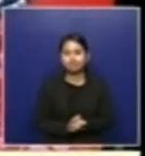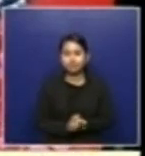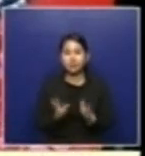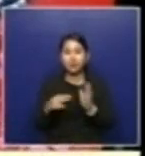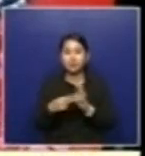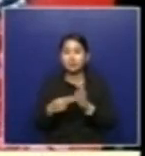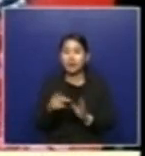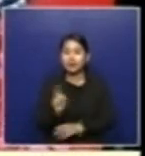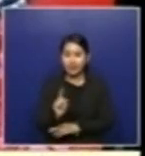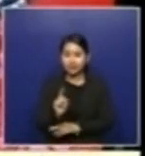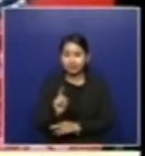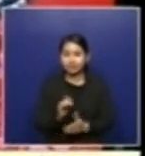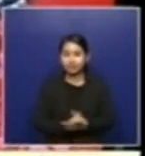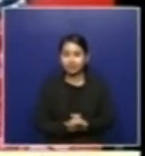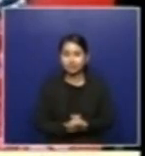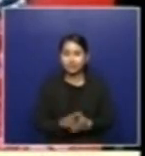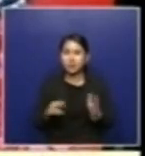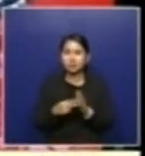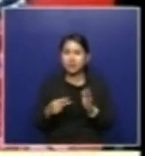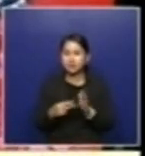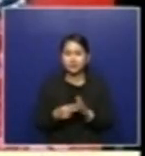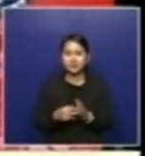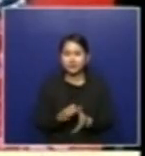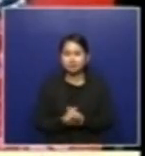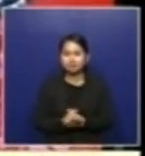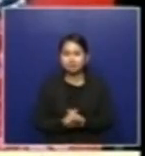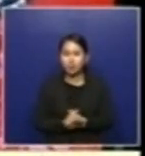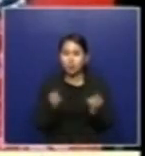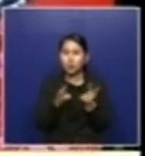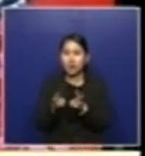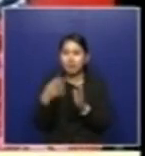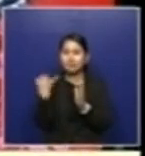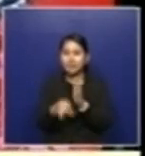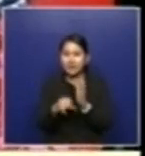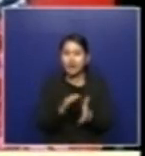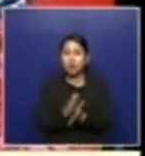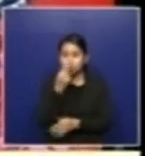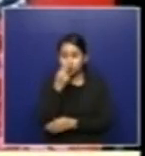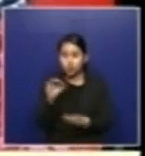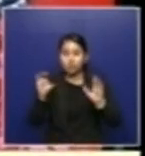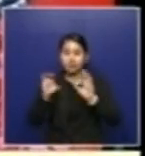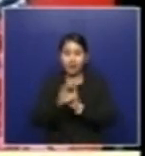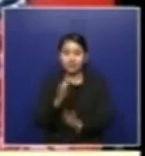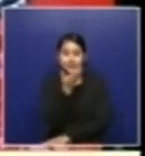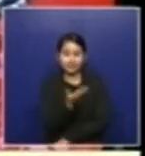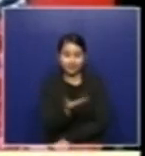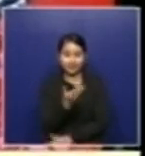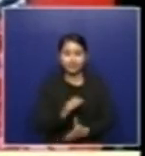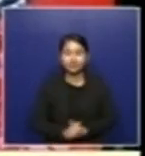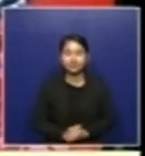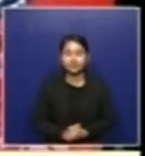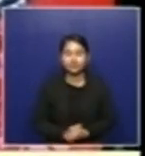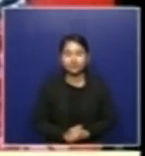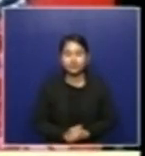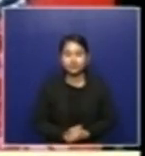ห็นว่ามันเป็นการตัดตอนครับท่านประธานครับท่านประธานขออนุญาตดูจากรูปในจอมอนิเตอร์ท่านประธ